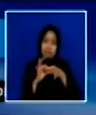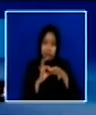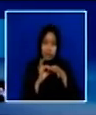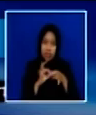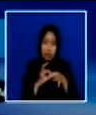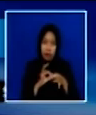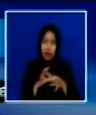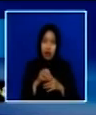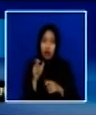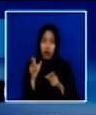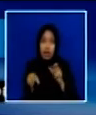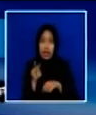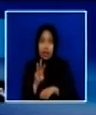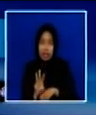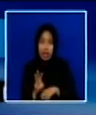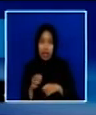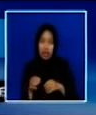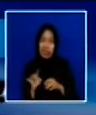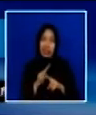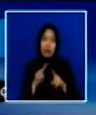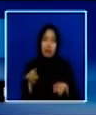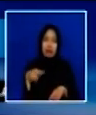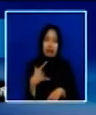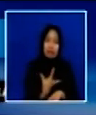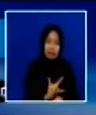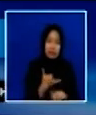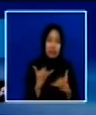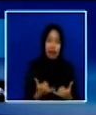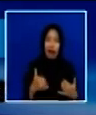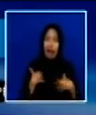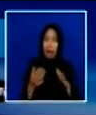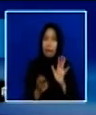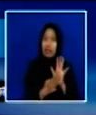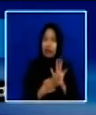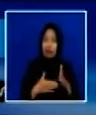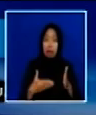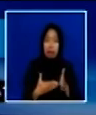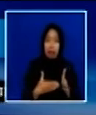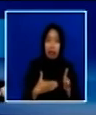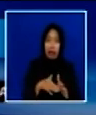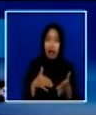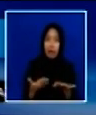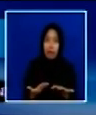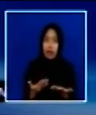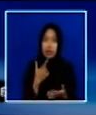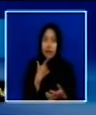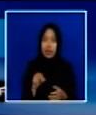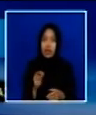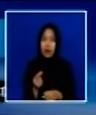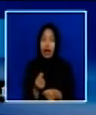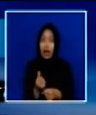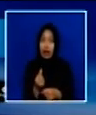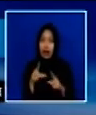Namun demikian saat ini juga kami masih terkendala dengan hai apa namanya ya anggaran